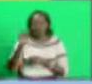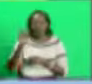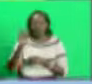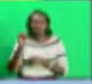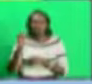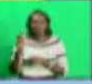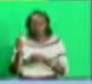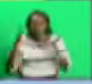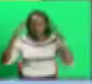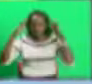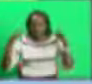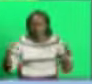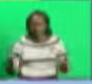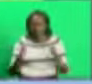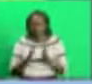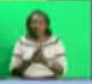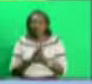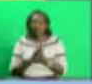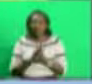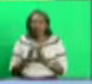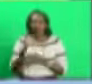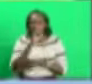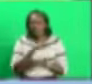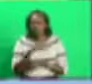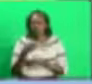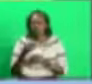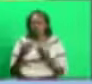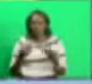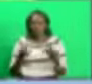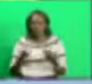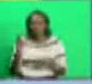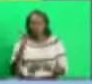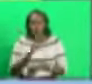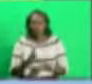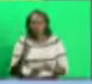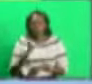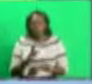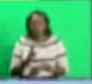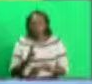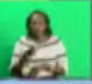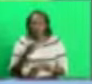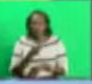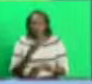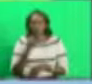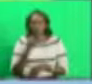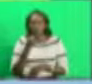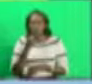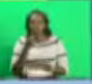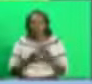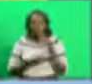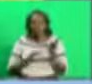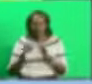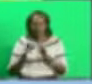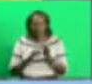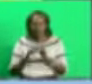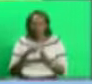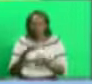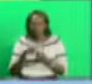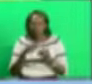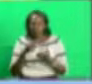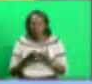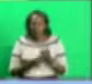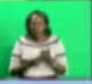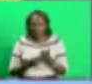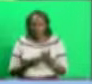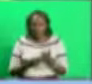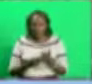na changamoto za fedha na ukosefu wa vifaa vya kutumia, Cyrus ananieleza kuwa kikwazo chake kikuu kimekuwa ni maoni